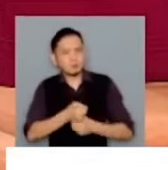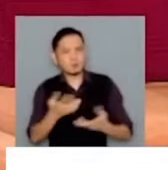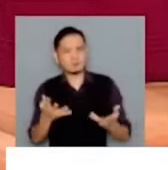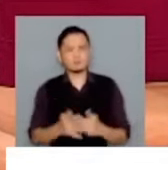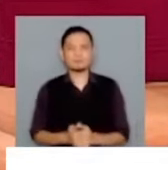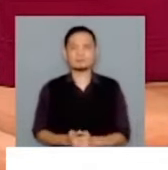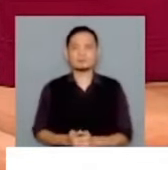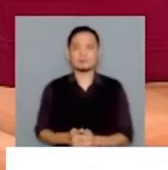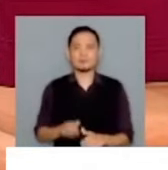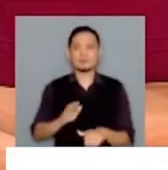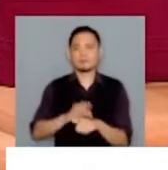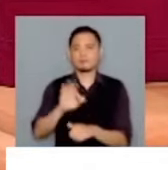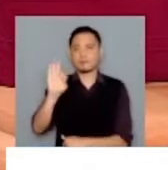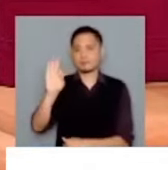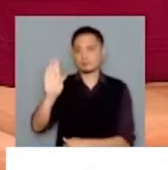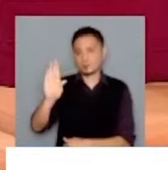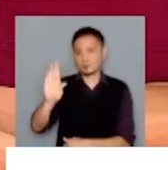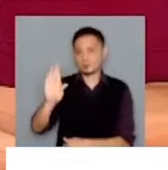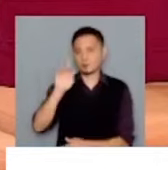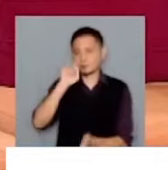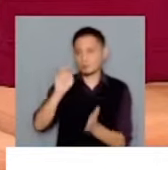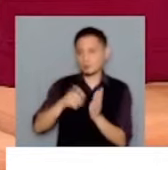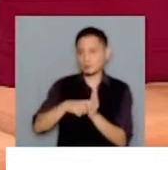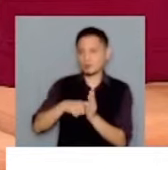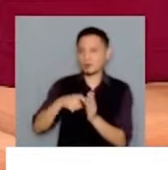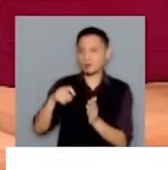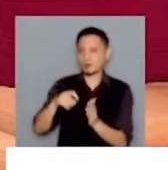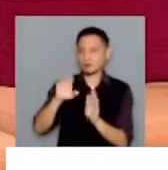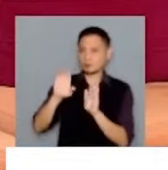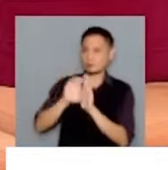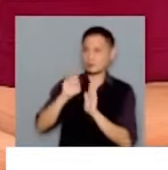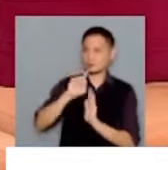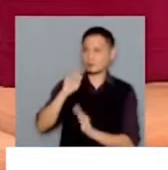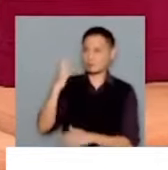eh, kasi nakita ko siya, sobrang ganda talaga niya.